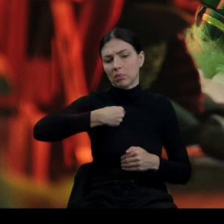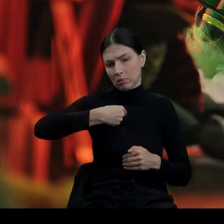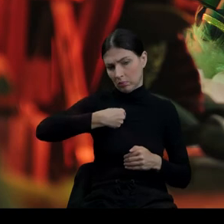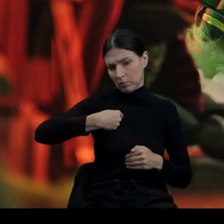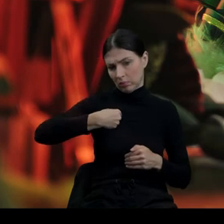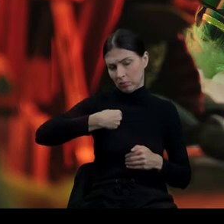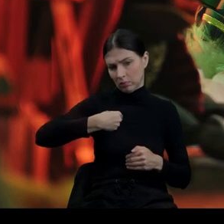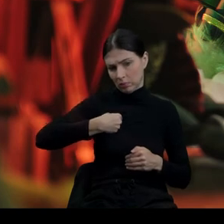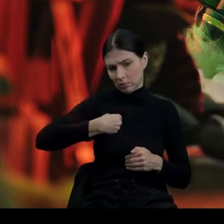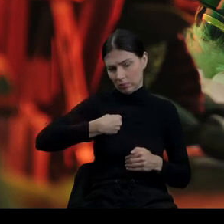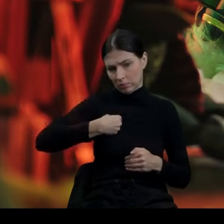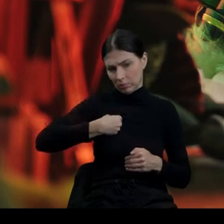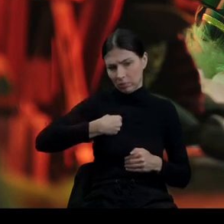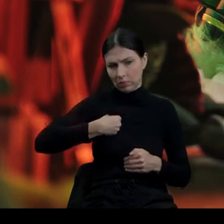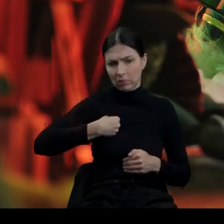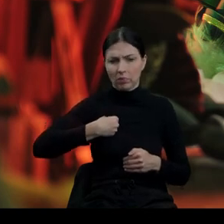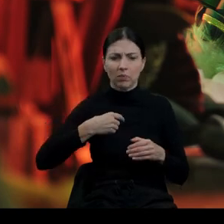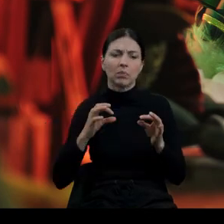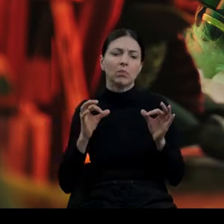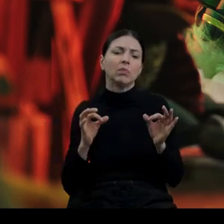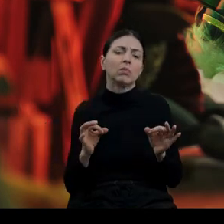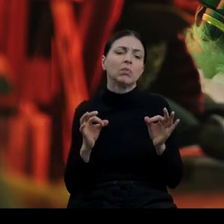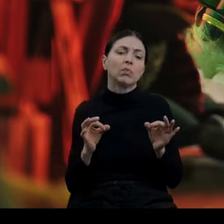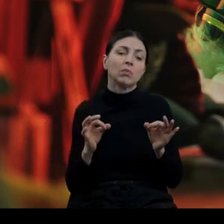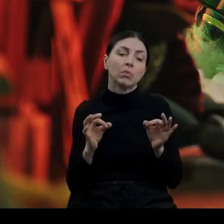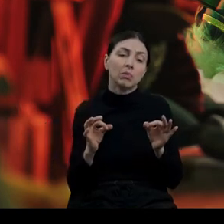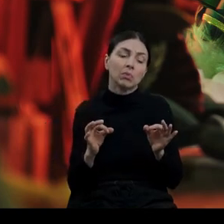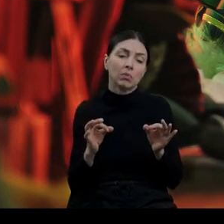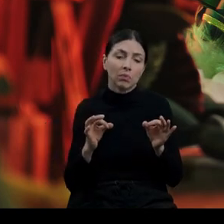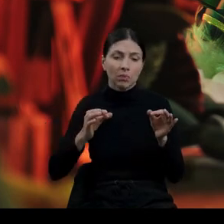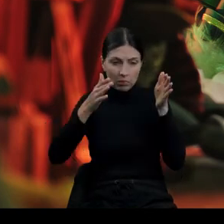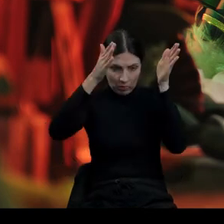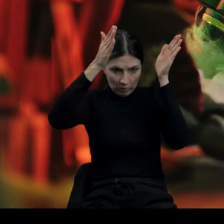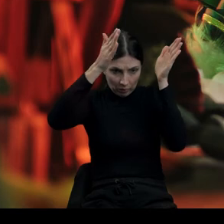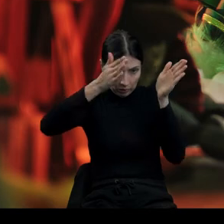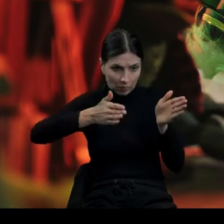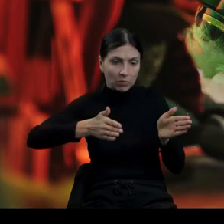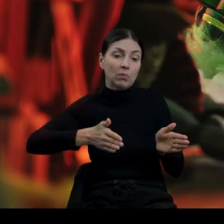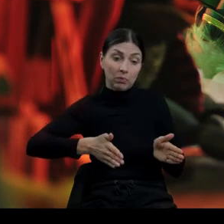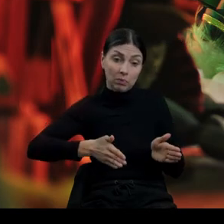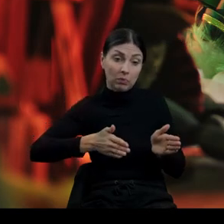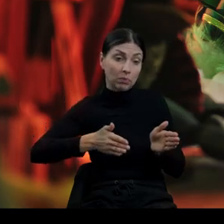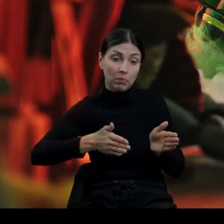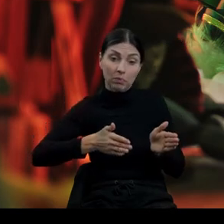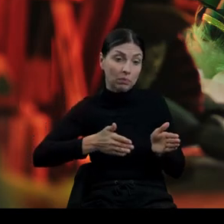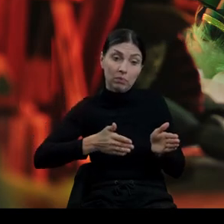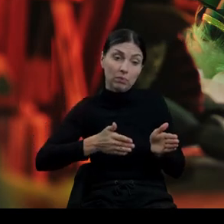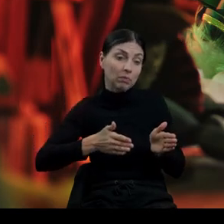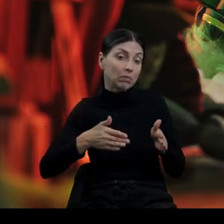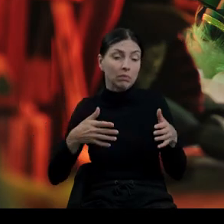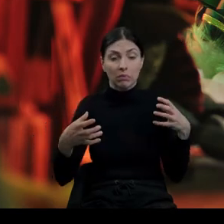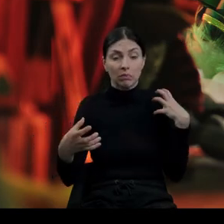takie, że gdzieś ten człowiek, który za tą lalką stoi, jest dla mnie bardziej interesujący, a ta lalka,